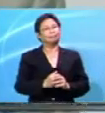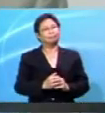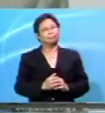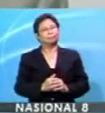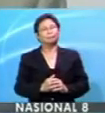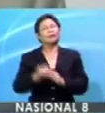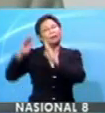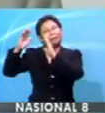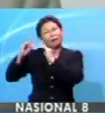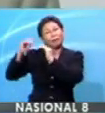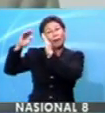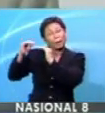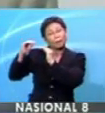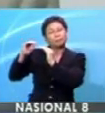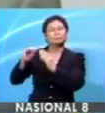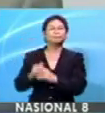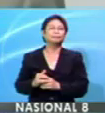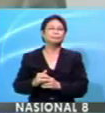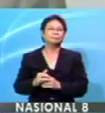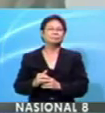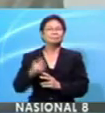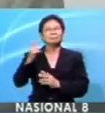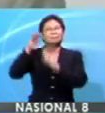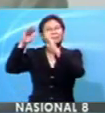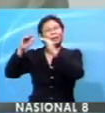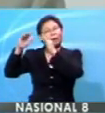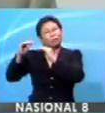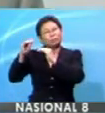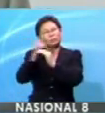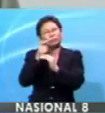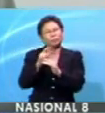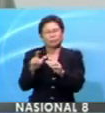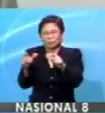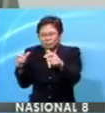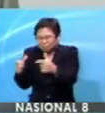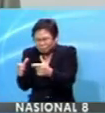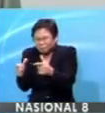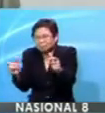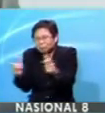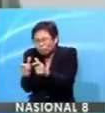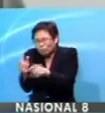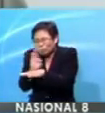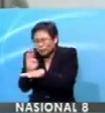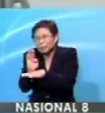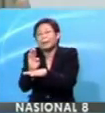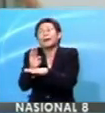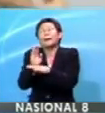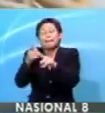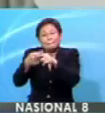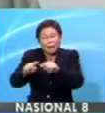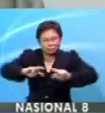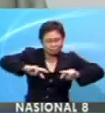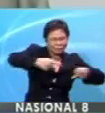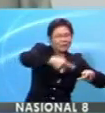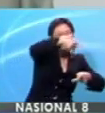mudah-mudahan mereka bukan tergulong dalam kumpulan micro enterprise tetapi menjadi